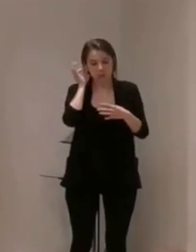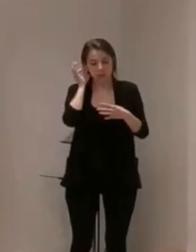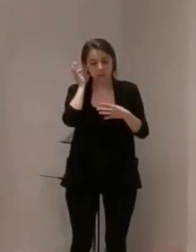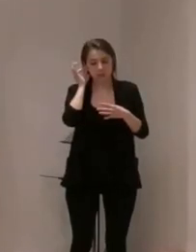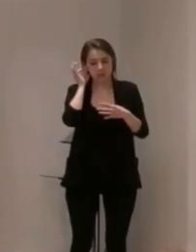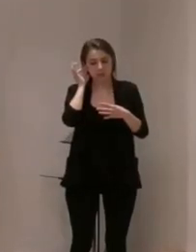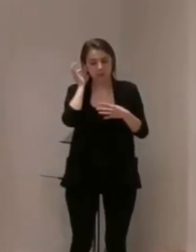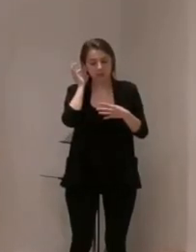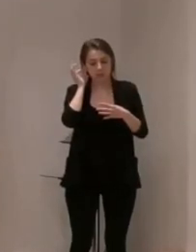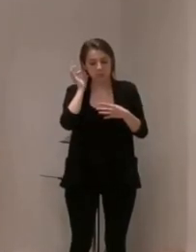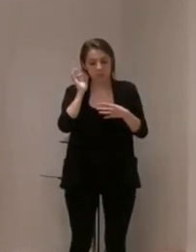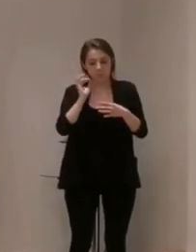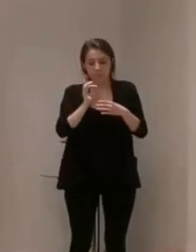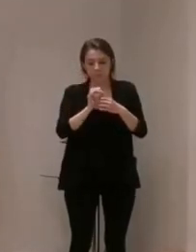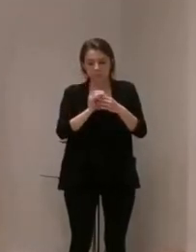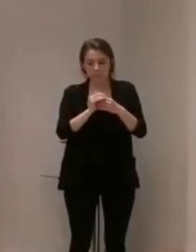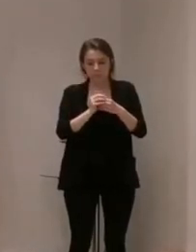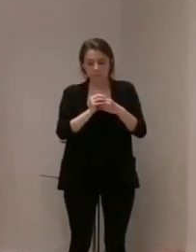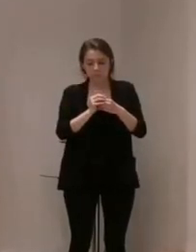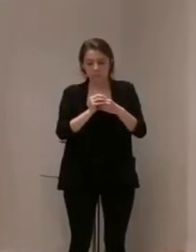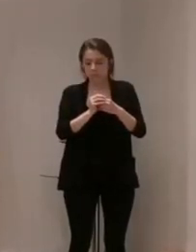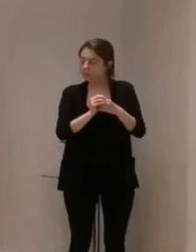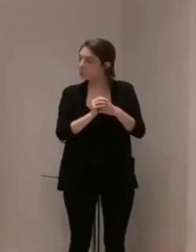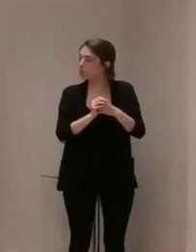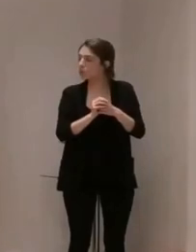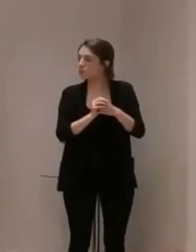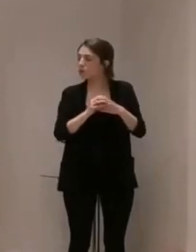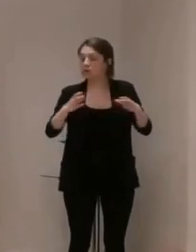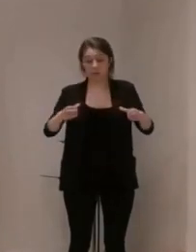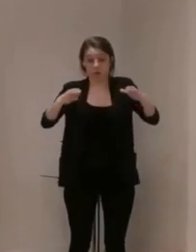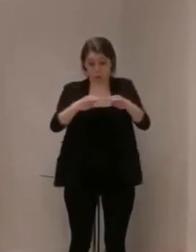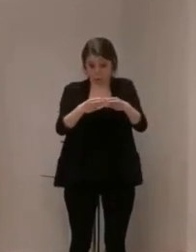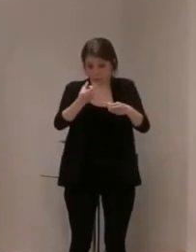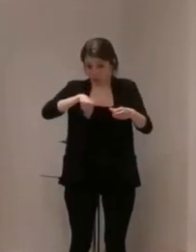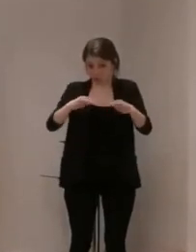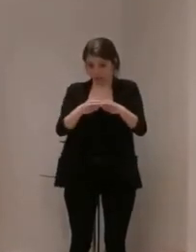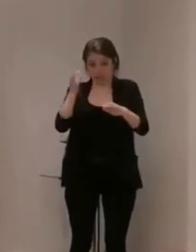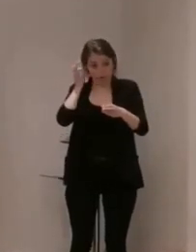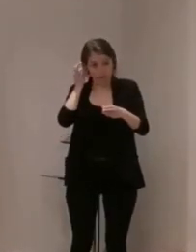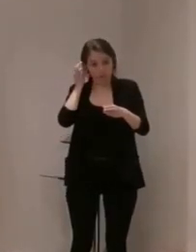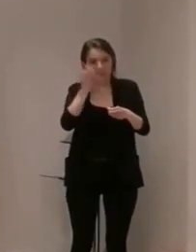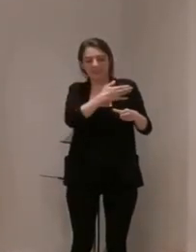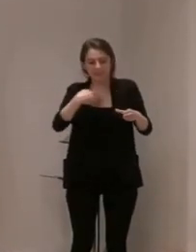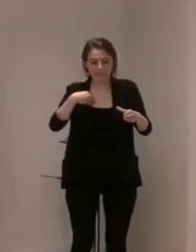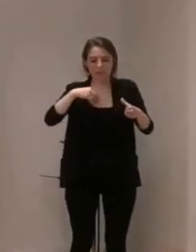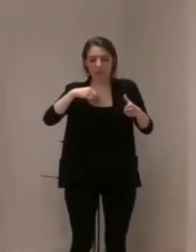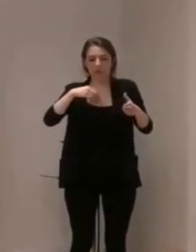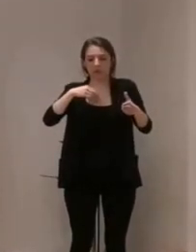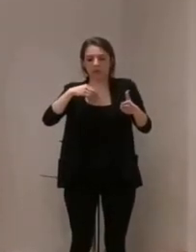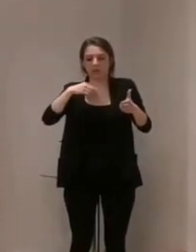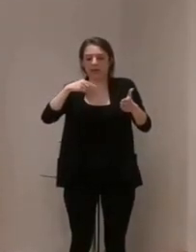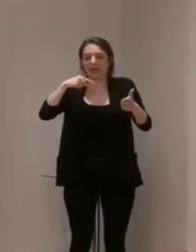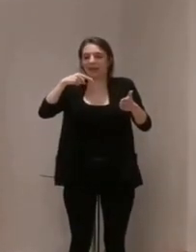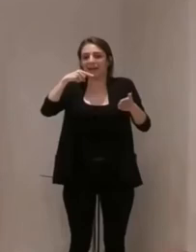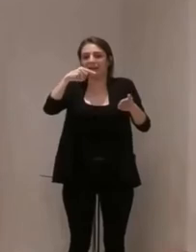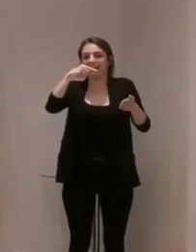els castellans. Doncs hi ha tot un grup de dones que estem per reivindicar allò que hi ha